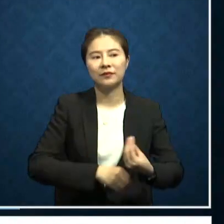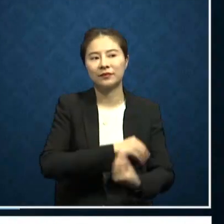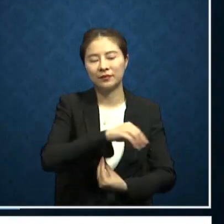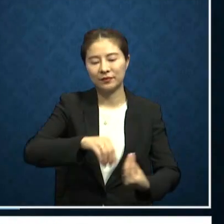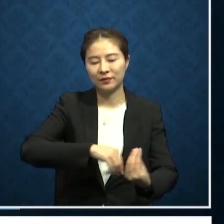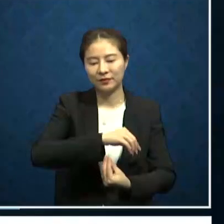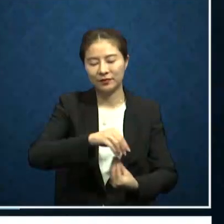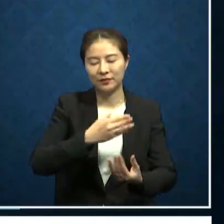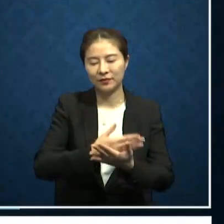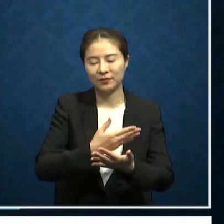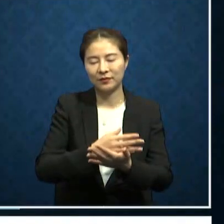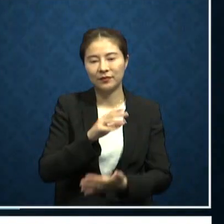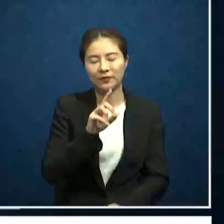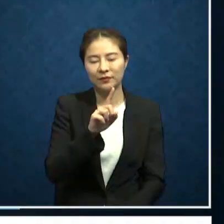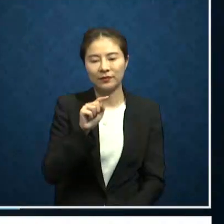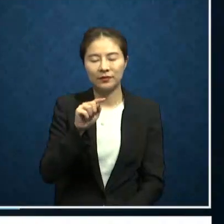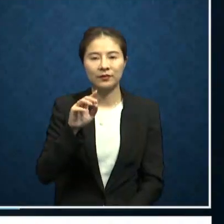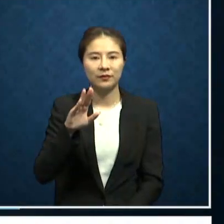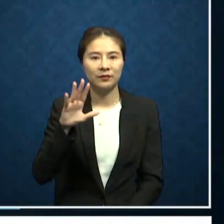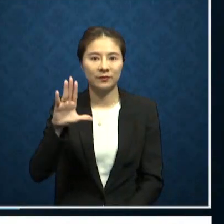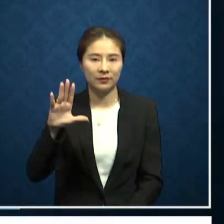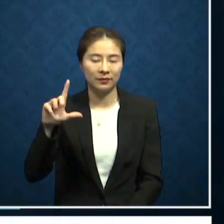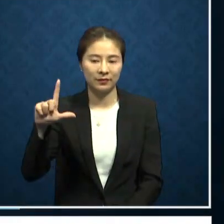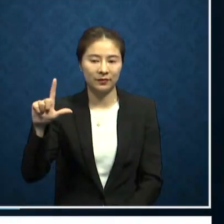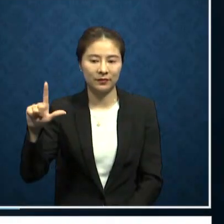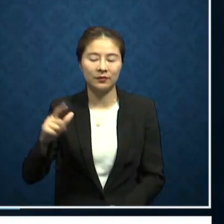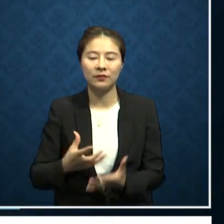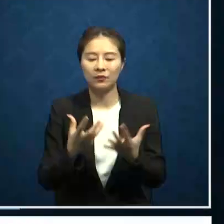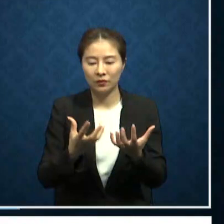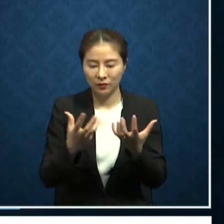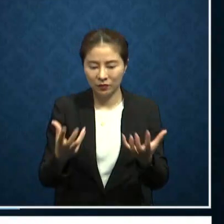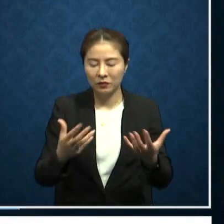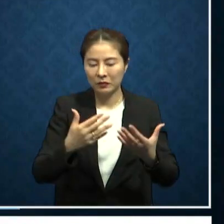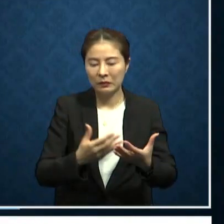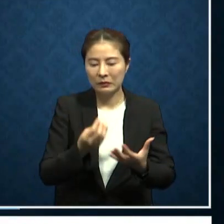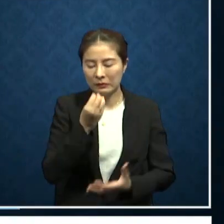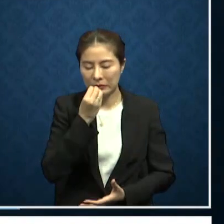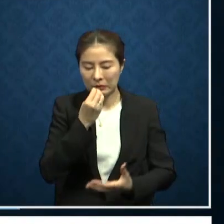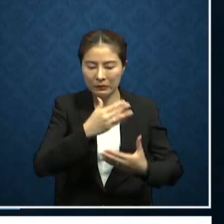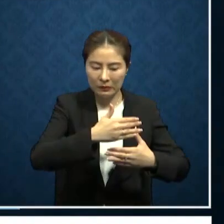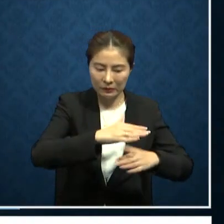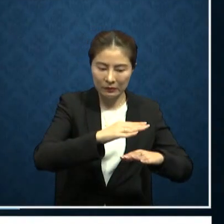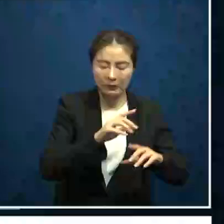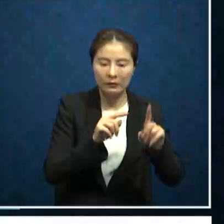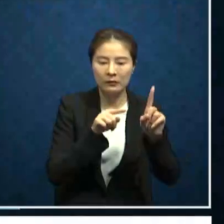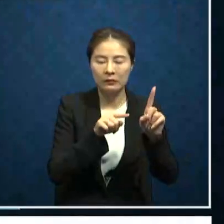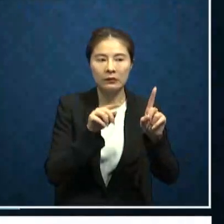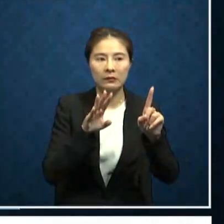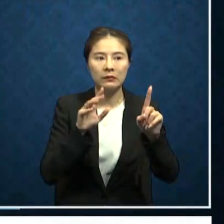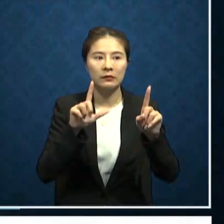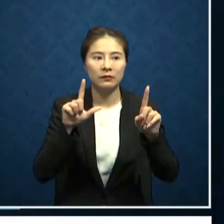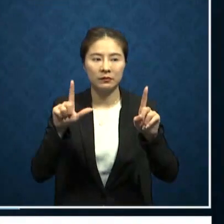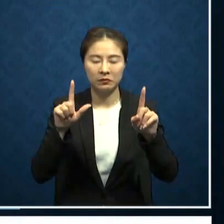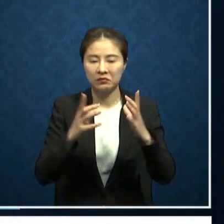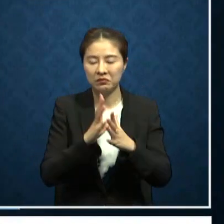1.45ล้านล้านบาทนะคะและรายได้จากการส่งออกอาหารไทยนะคะกว่า 1.1ล้านล้านบาทคิดเป็นอันดับที่ 13ของ